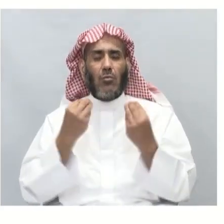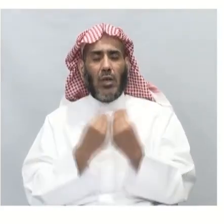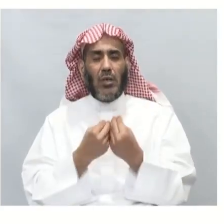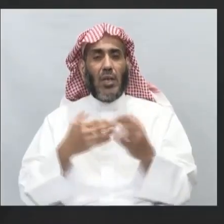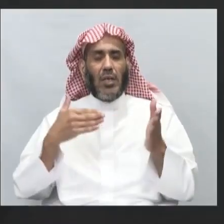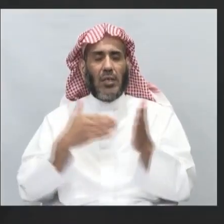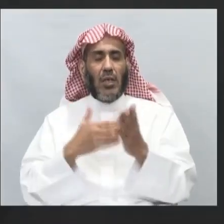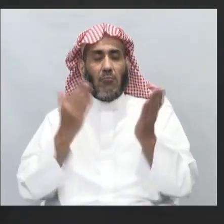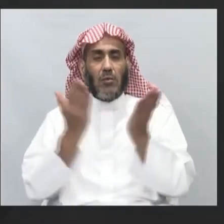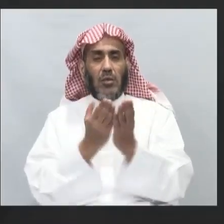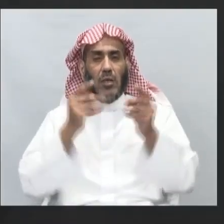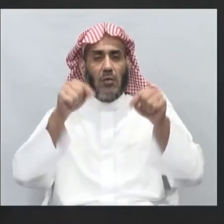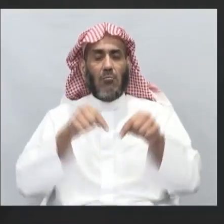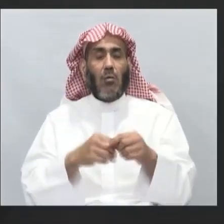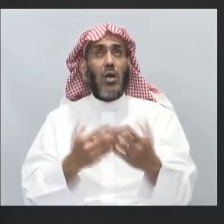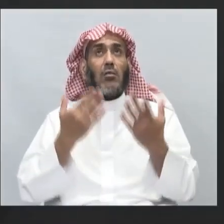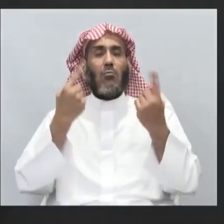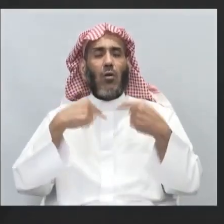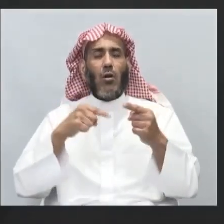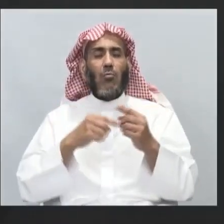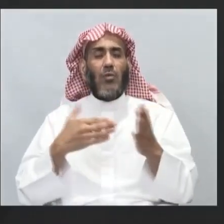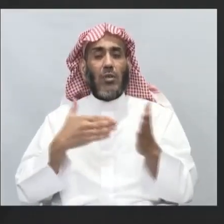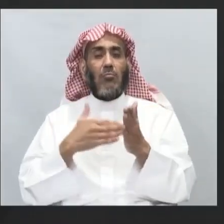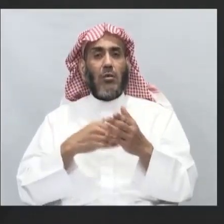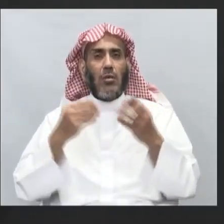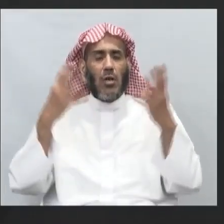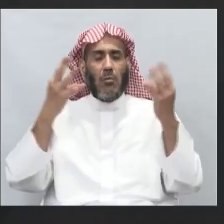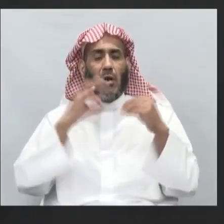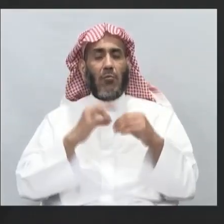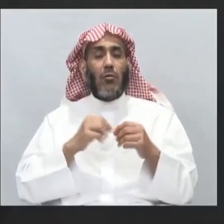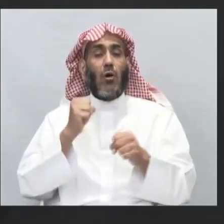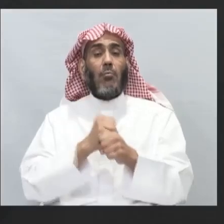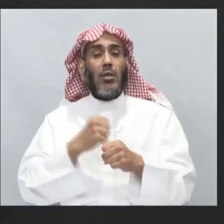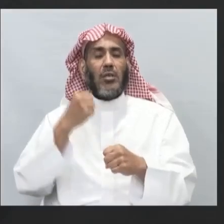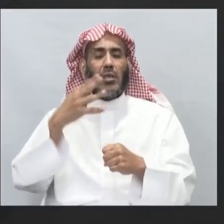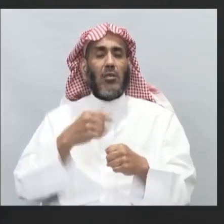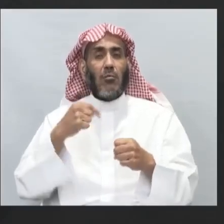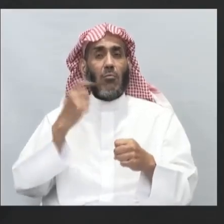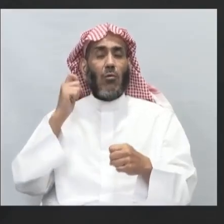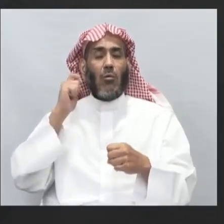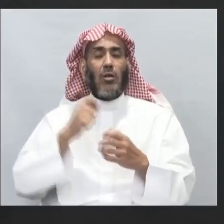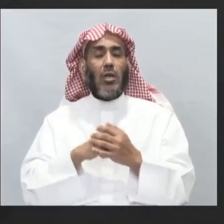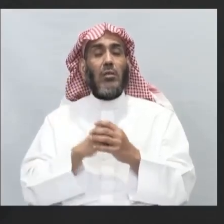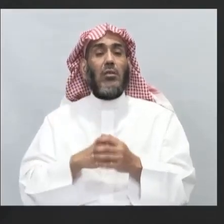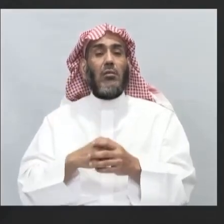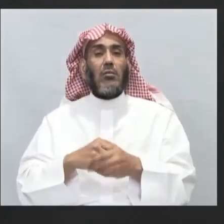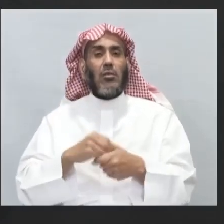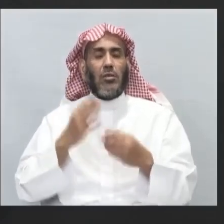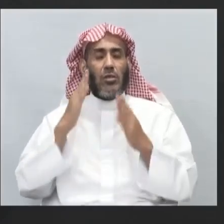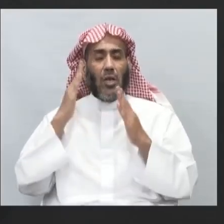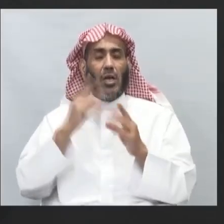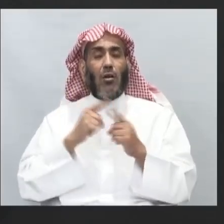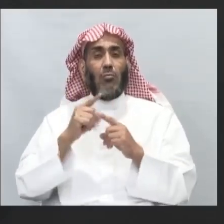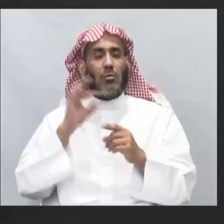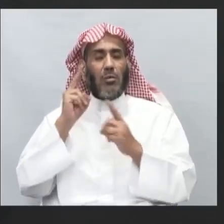ختام درسنا لهذا اليوم اسال الله لي ولكم في الختام علما نافعا وعملا صالحا نربي ولي ذلك والقادر عليه شاكرا